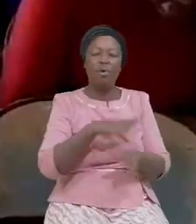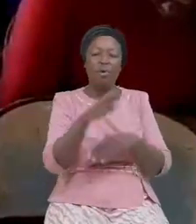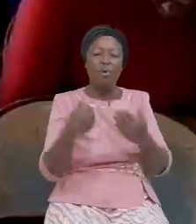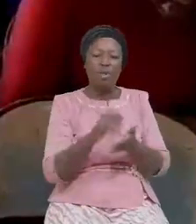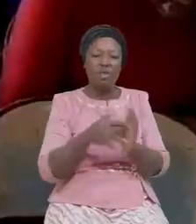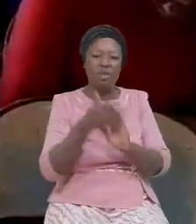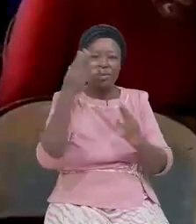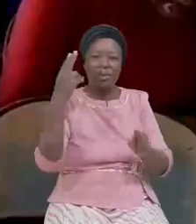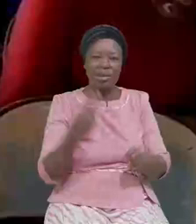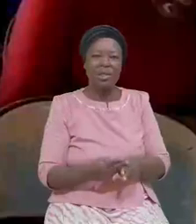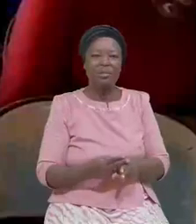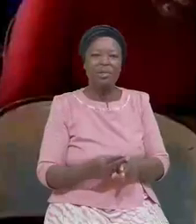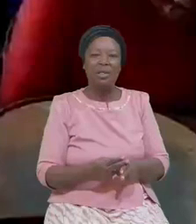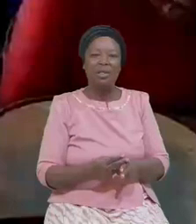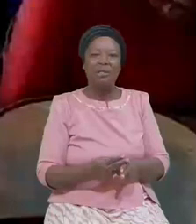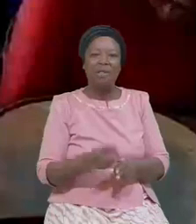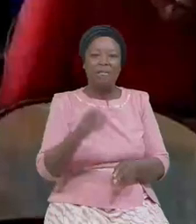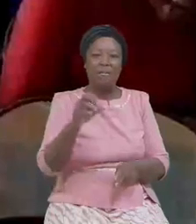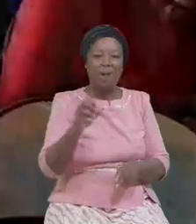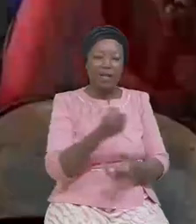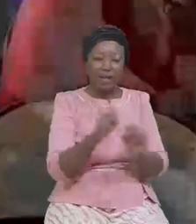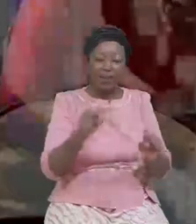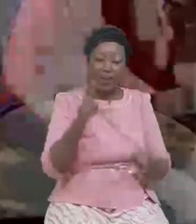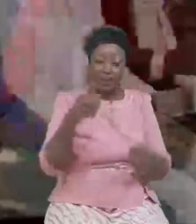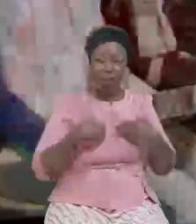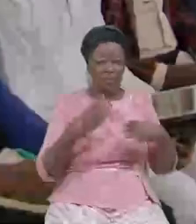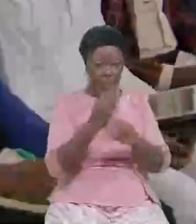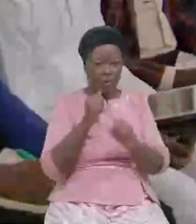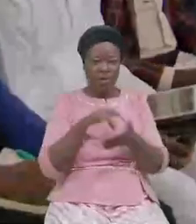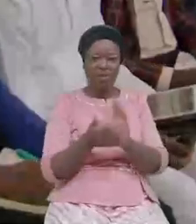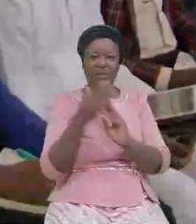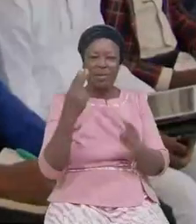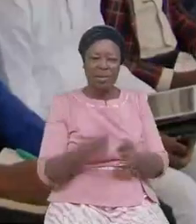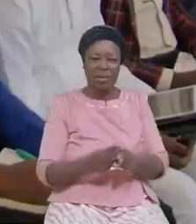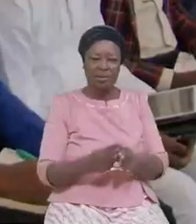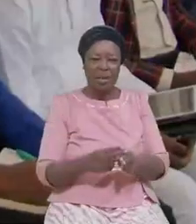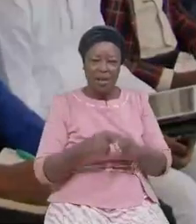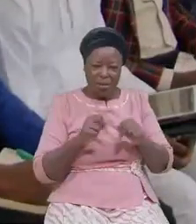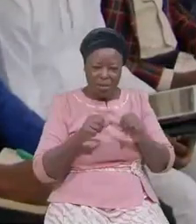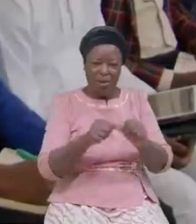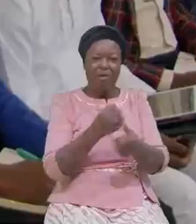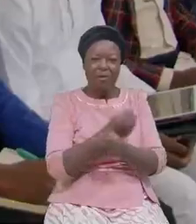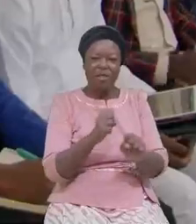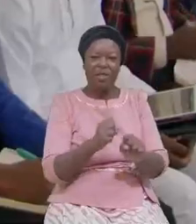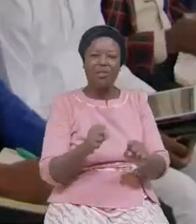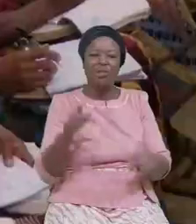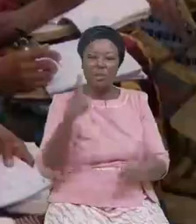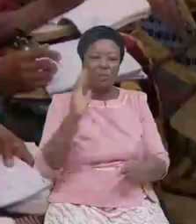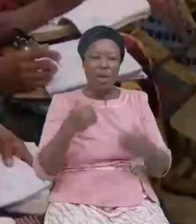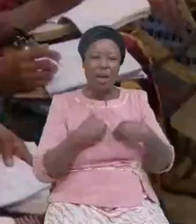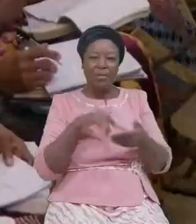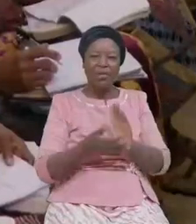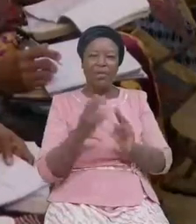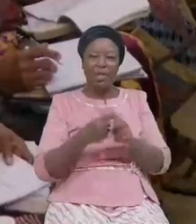afflictions. Le salut, vous l'avez reçu. Le salut futur, vous l'aurez. Le